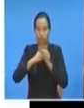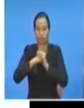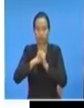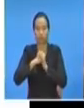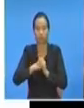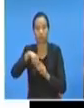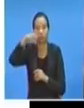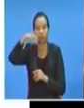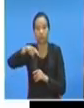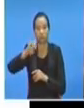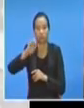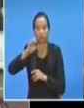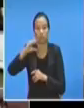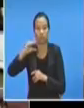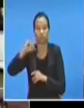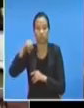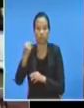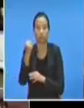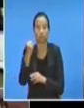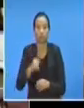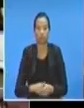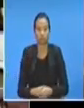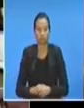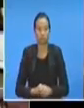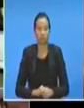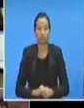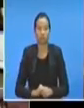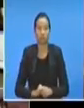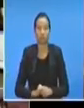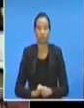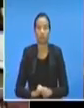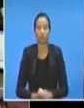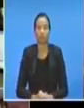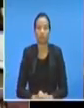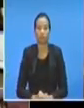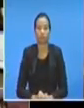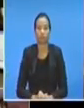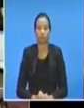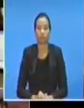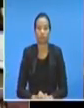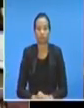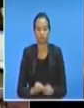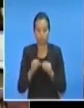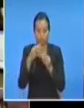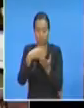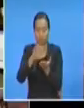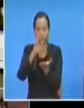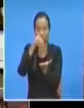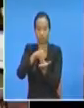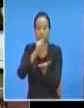ครับนั่นแหละครับสถานที่ไปดูงานที่ซูโจครับที่ซูโจเขาเรียกศูนย์นี้ว่